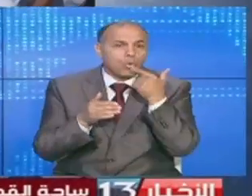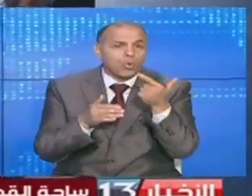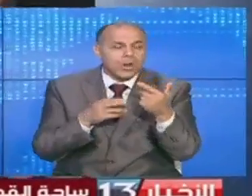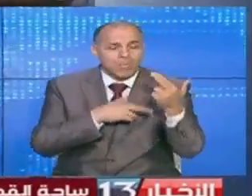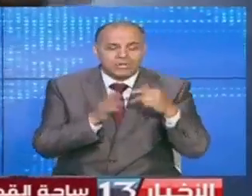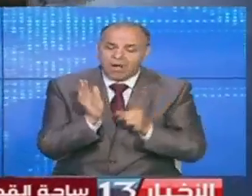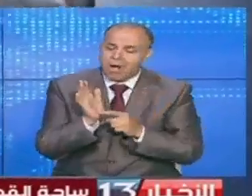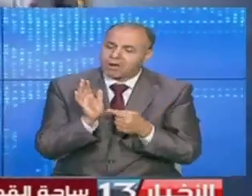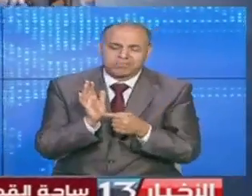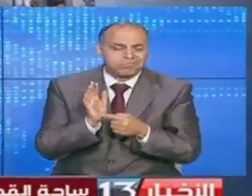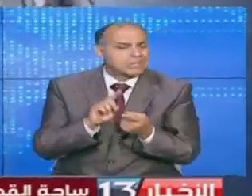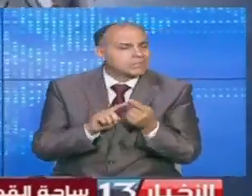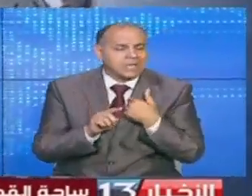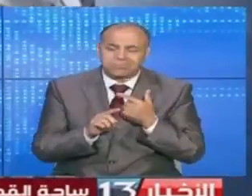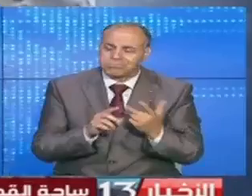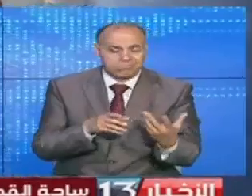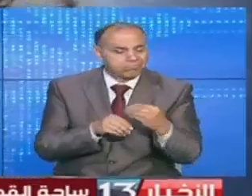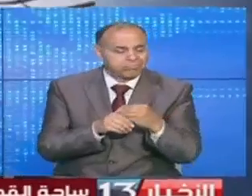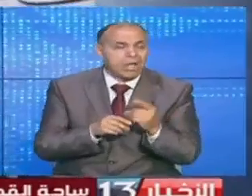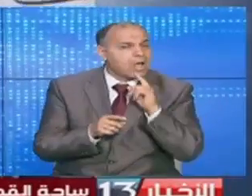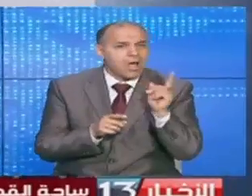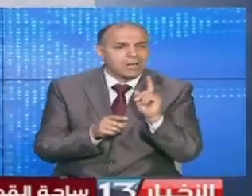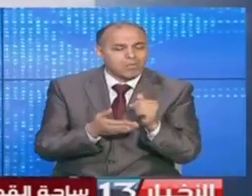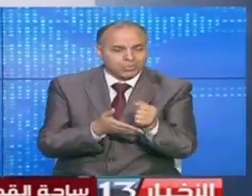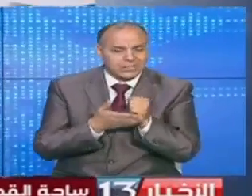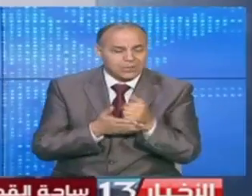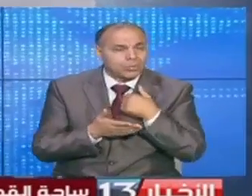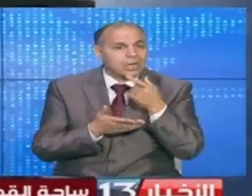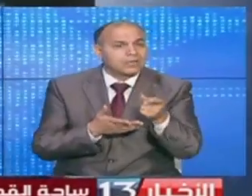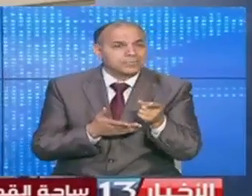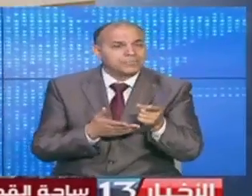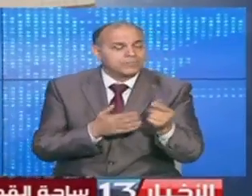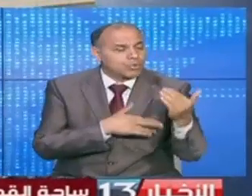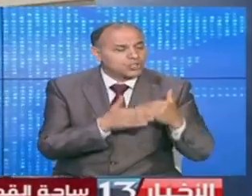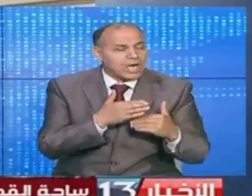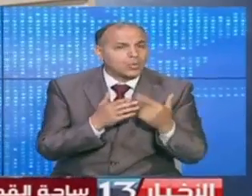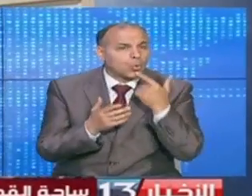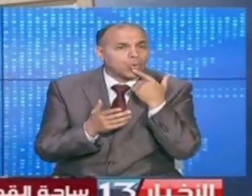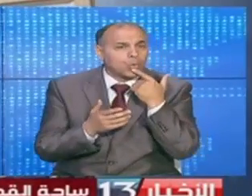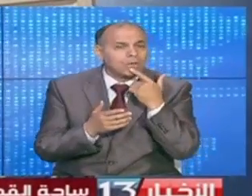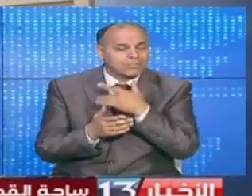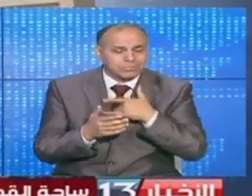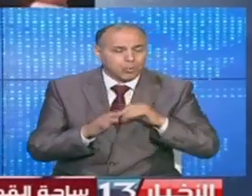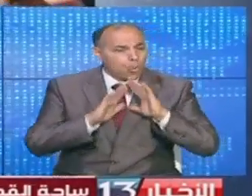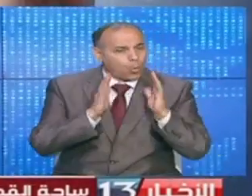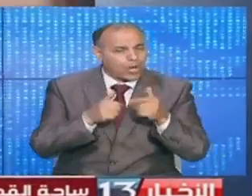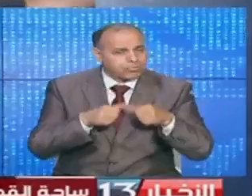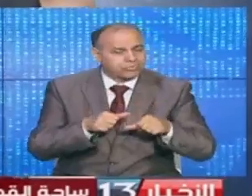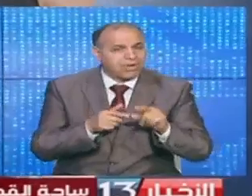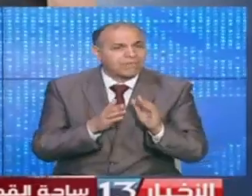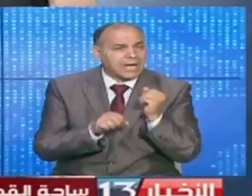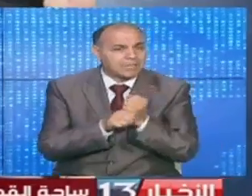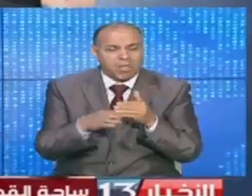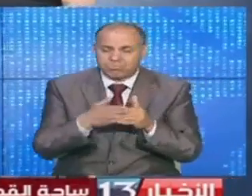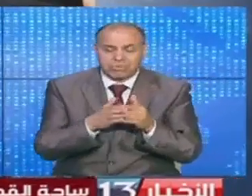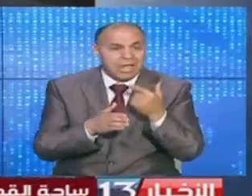بمراجعة القرارات الاستثنائية التي شملت القطاع لمساعدتهم على مواجهة انعكاسات الحجر الصحي العام على أعمالهم،